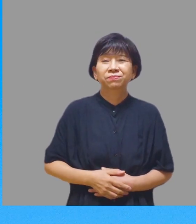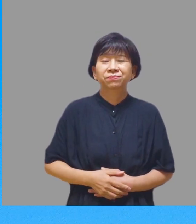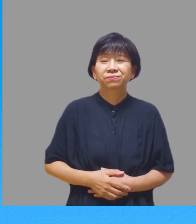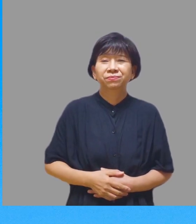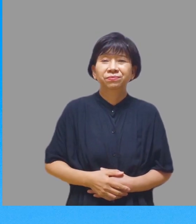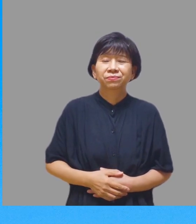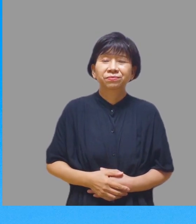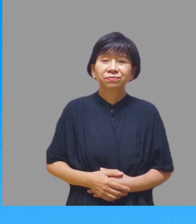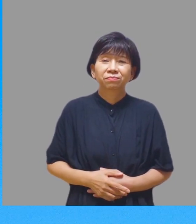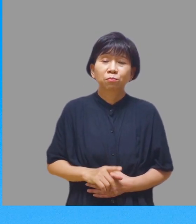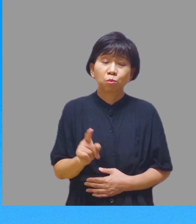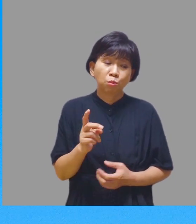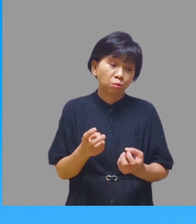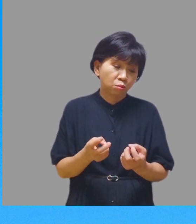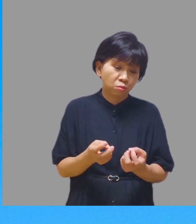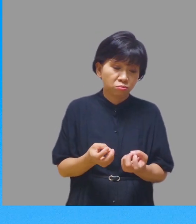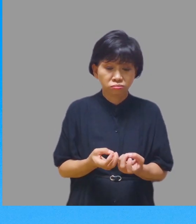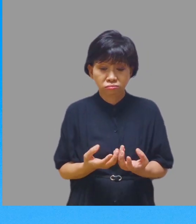어쩌다 보니까